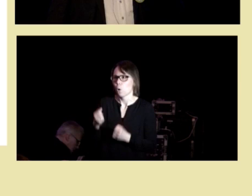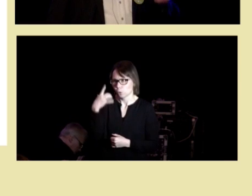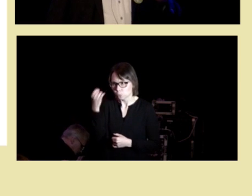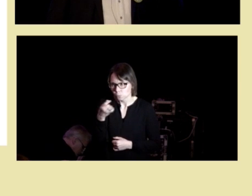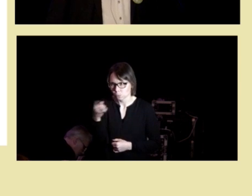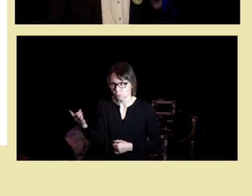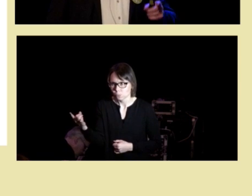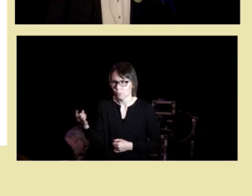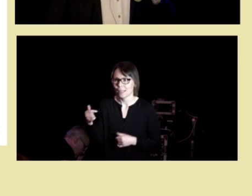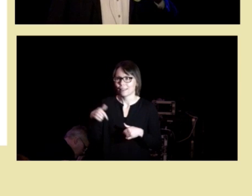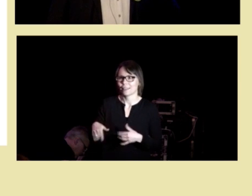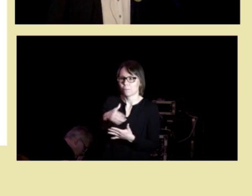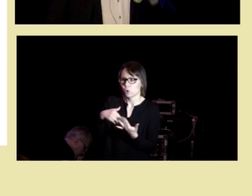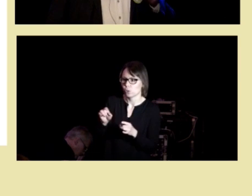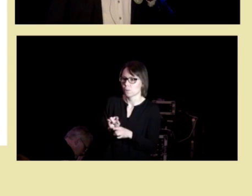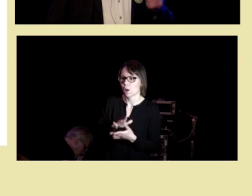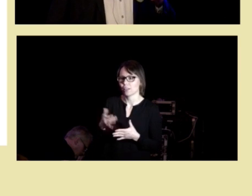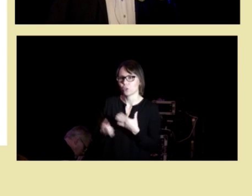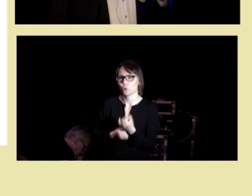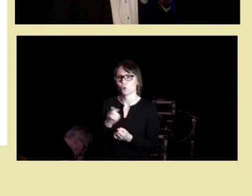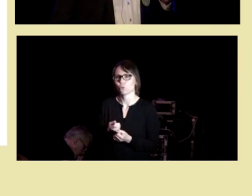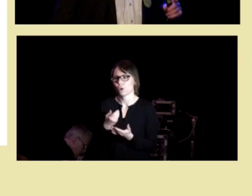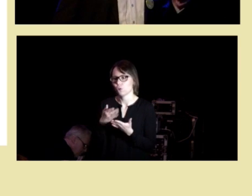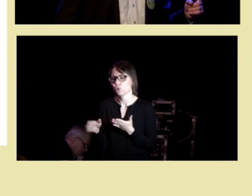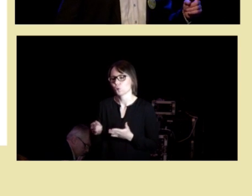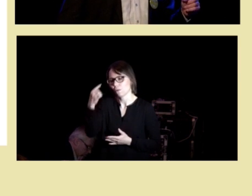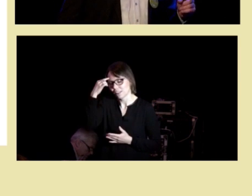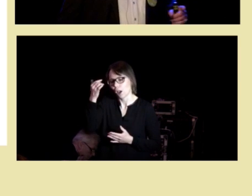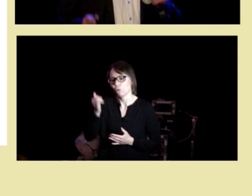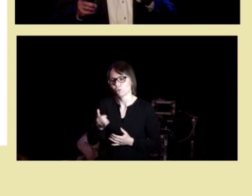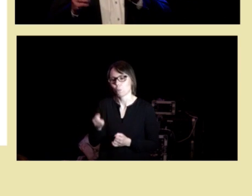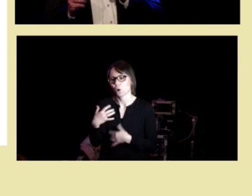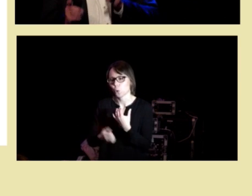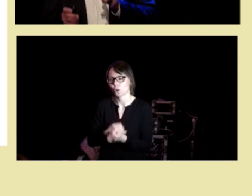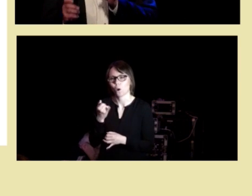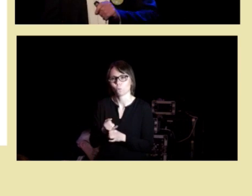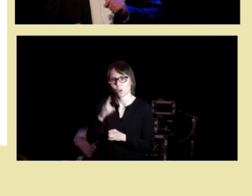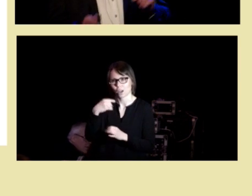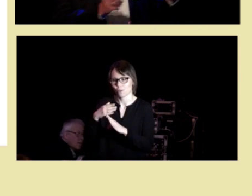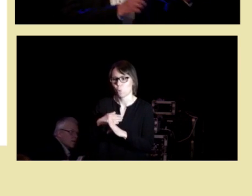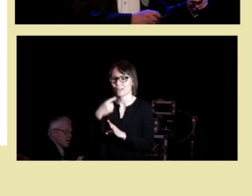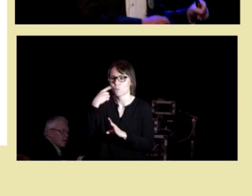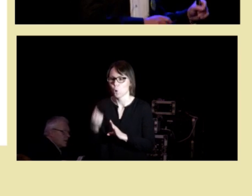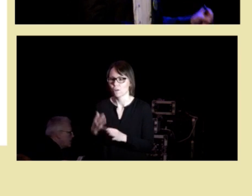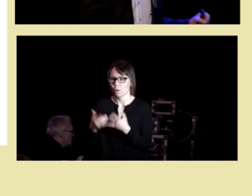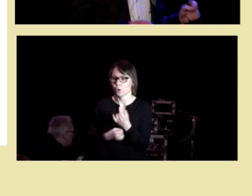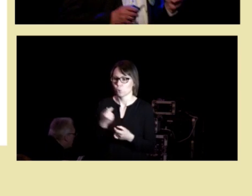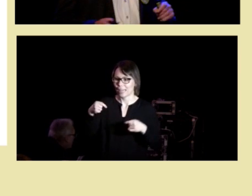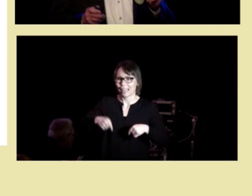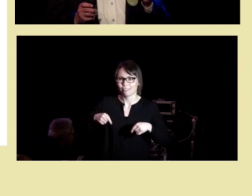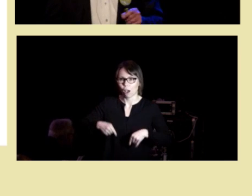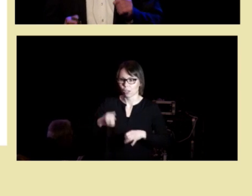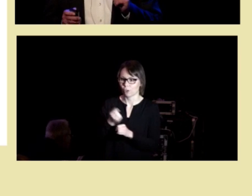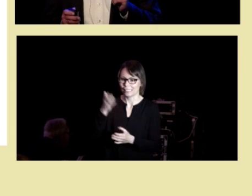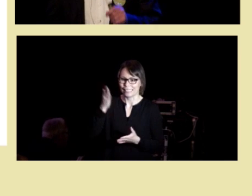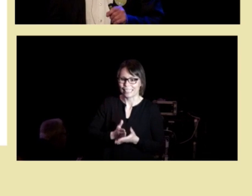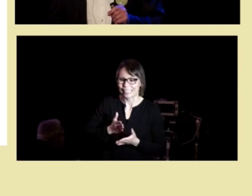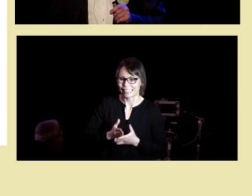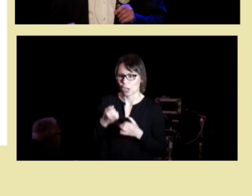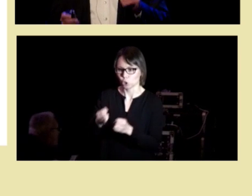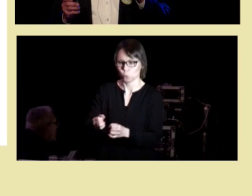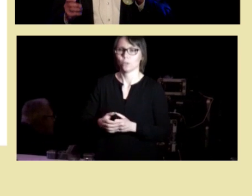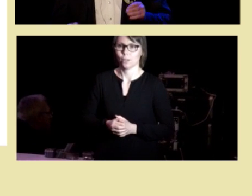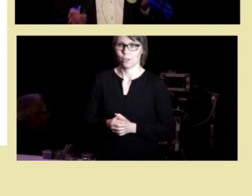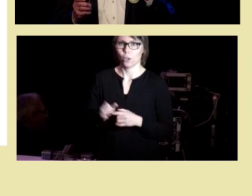folkens, dette er miljøer som aldri gjør noe uten å vite hvorfor de gjør det, og hvordan de skal måle i morgen at det de gjorde i dag var